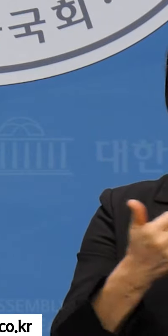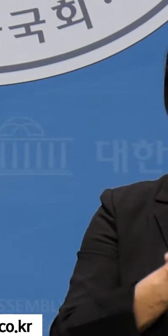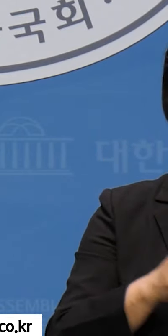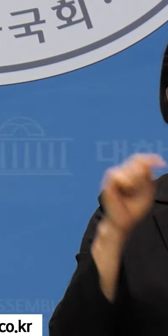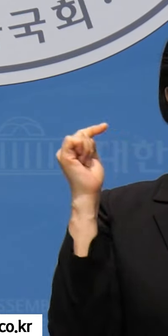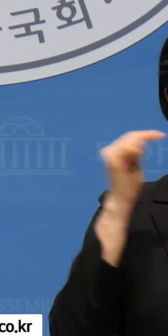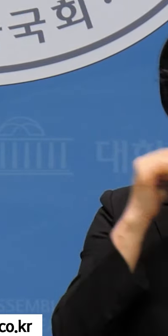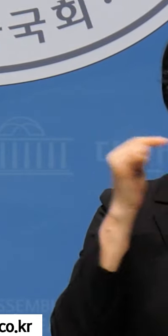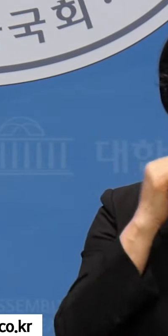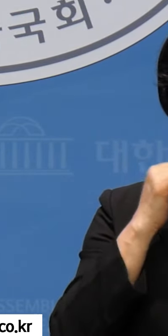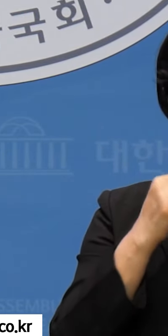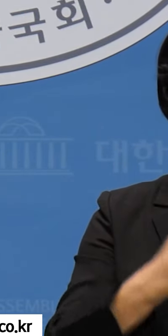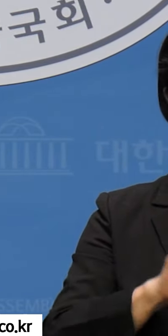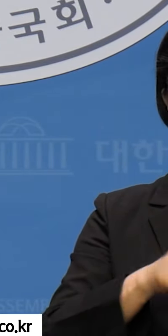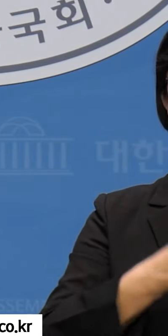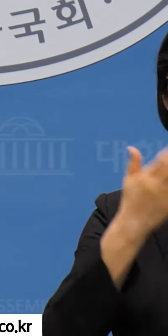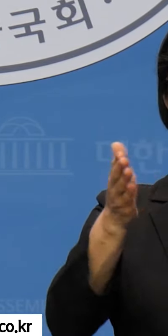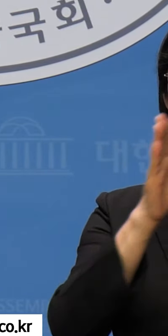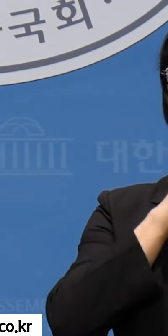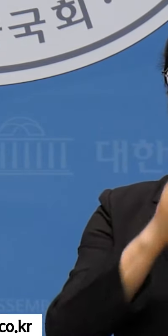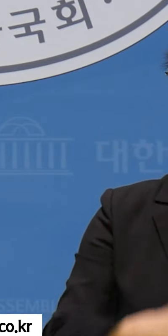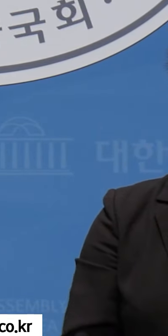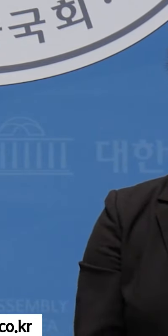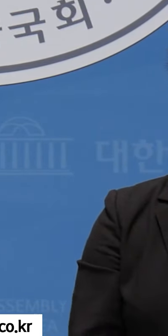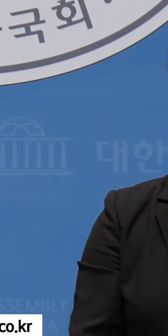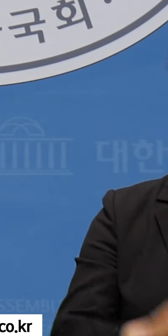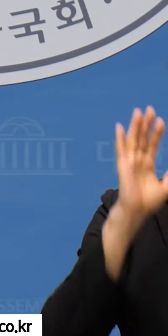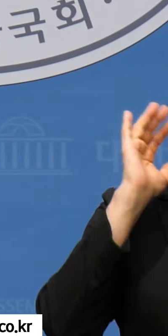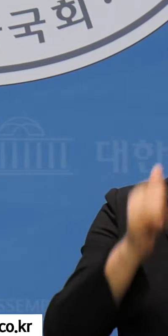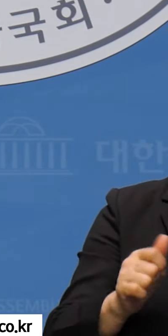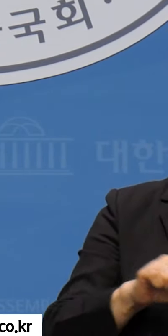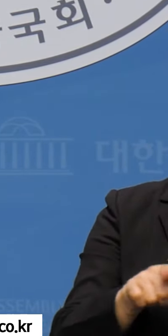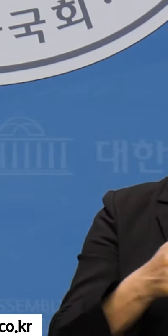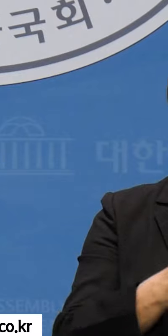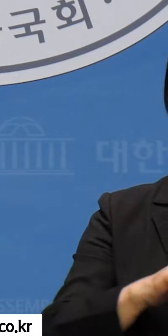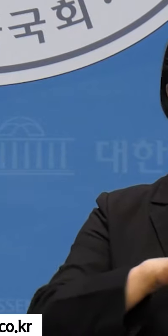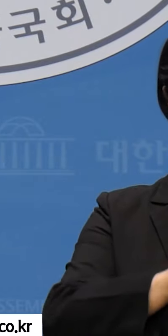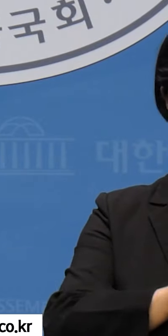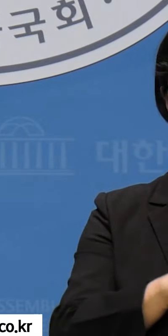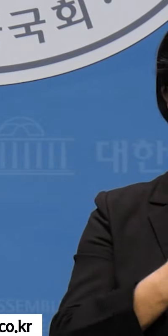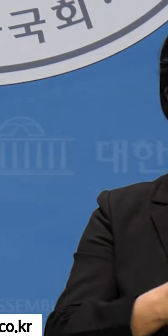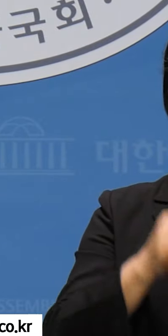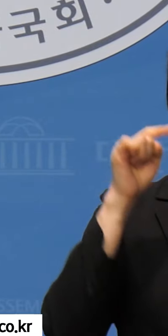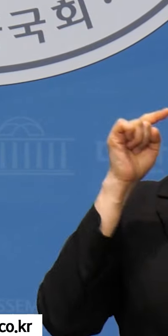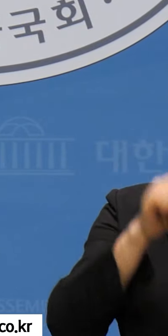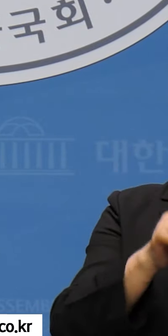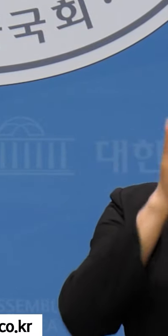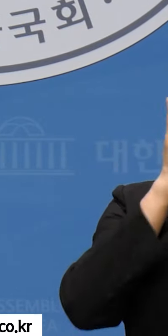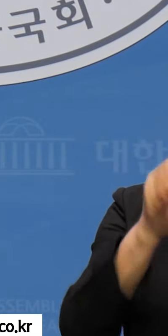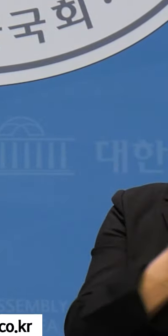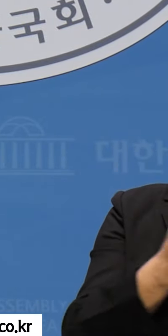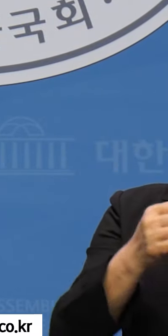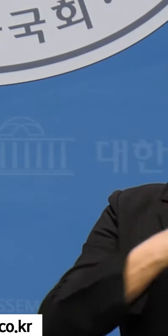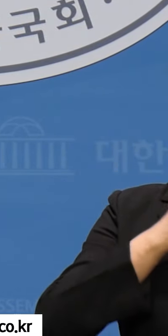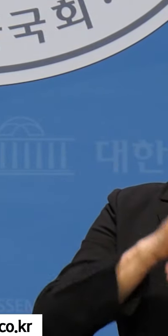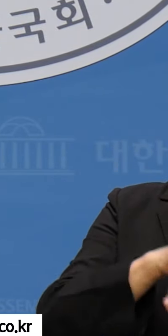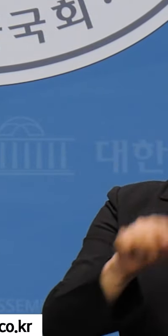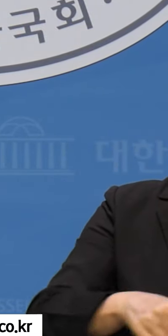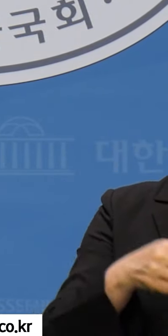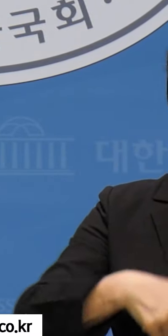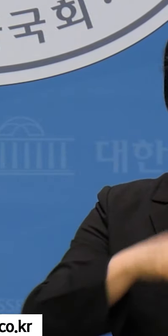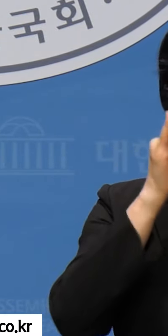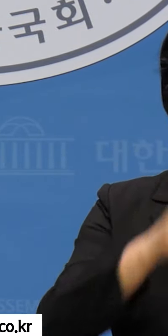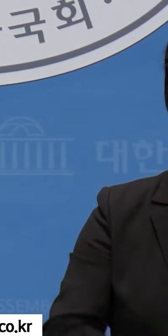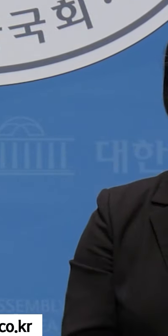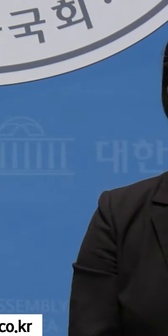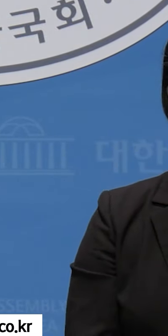엄히 벌해야 할 것입니다. 이것은 대통령으로서 반드시 명령해서 지켜야 할